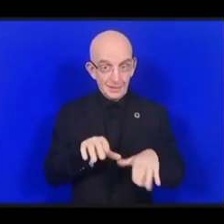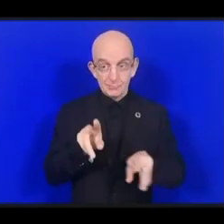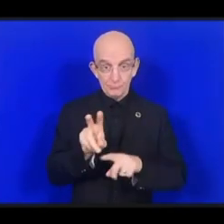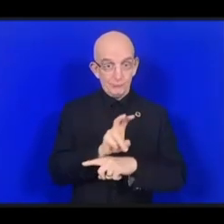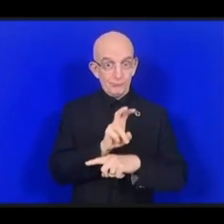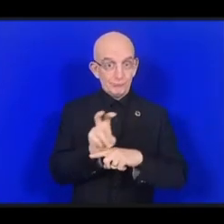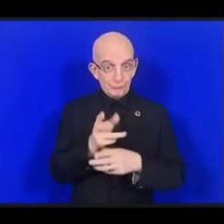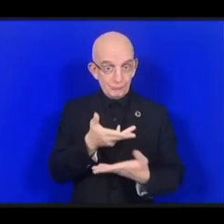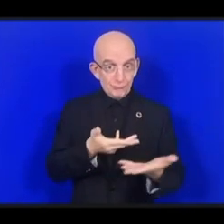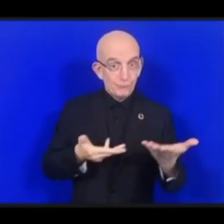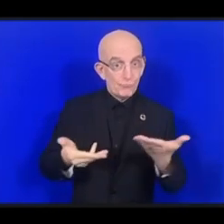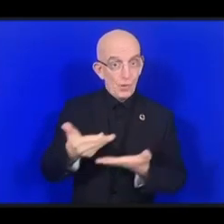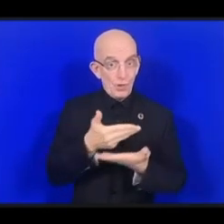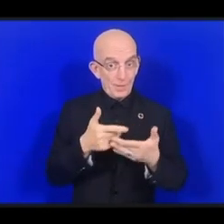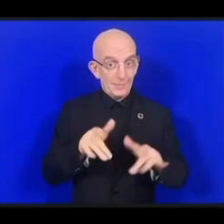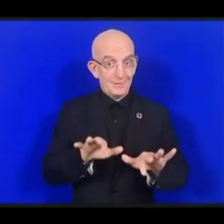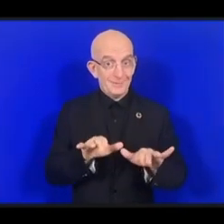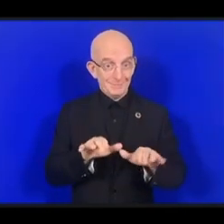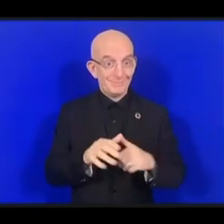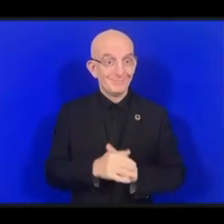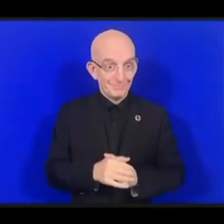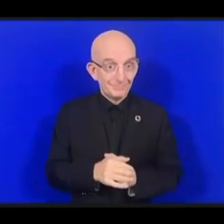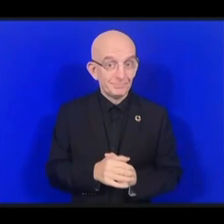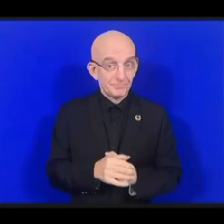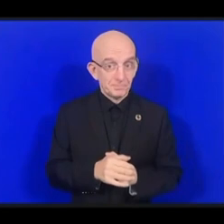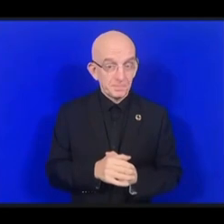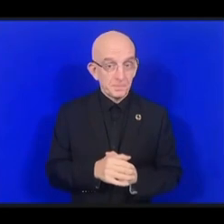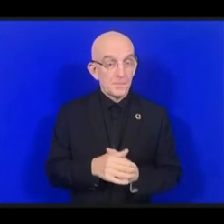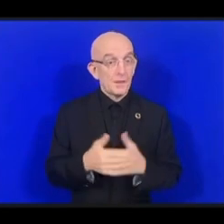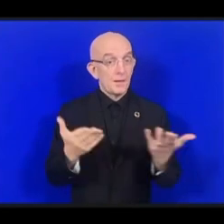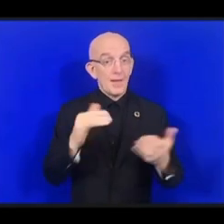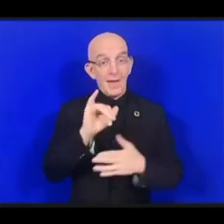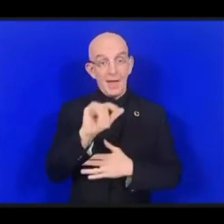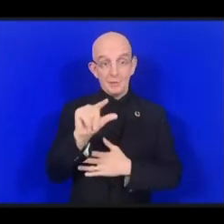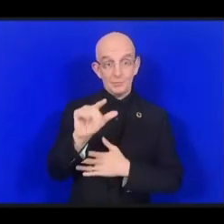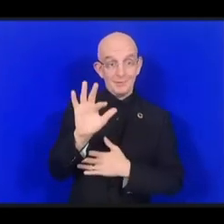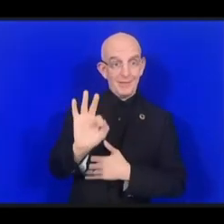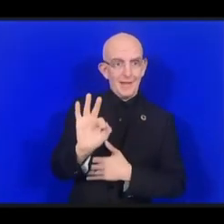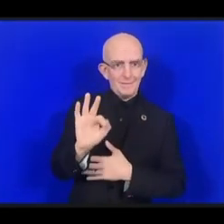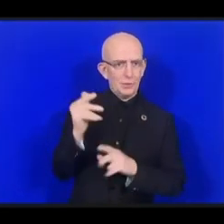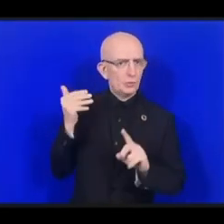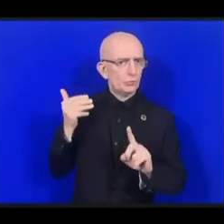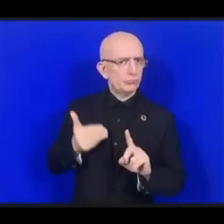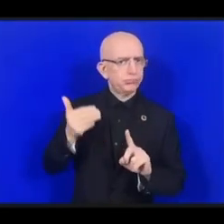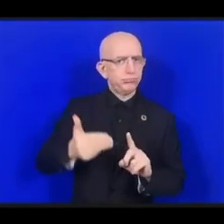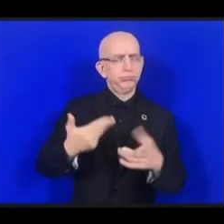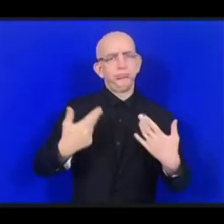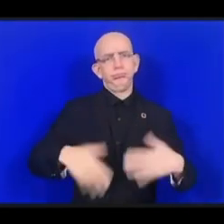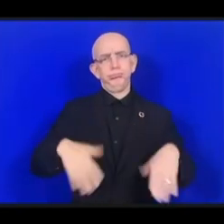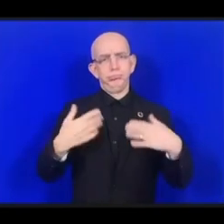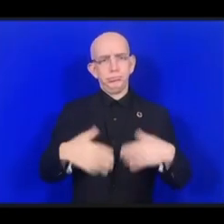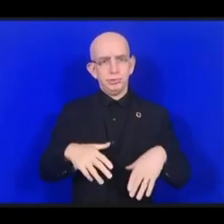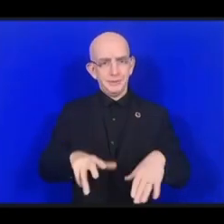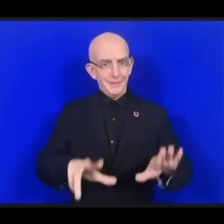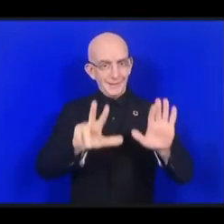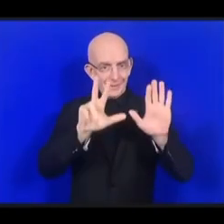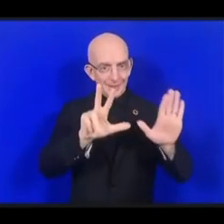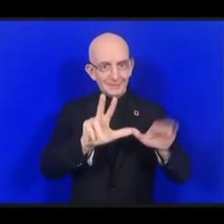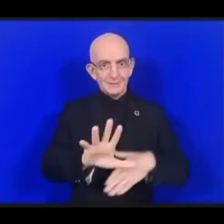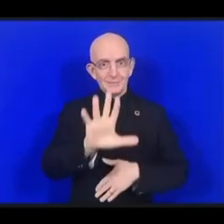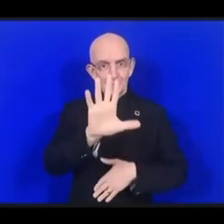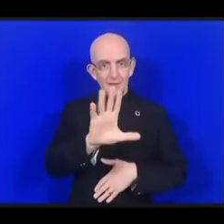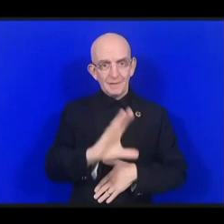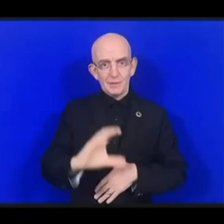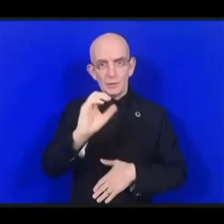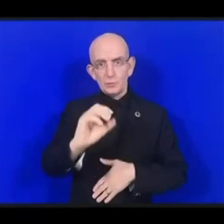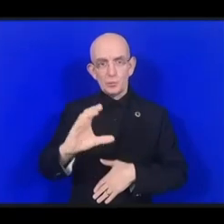的なものでありました8500人を超える登録者参加者が世界の大陸の5つ